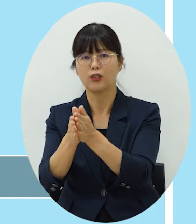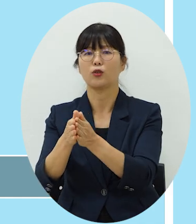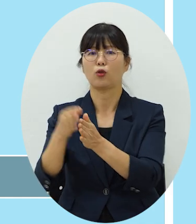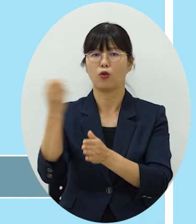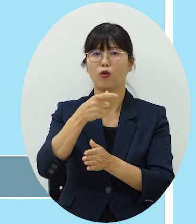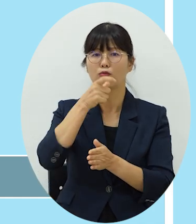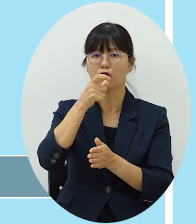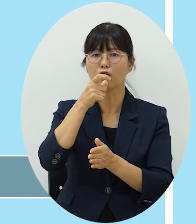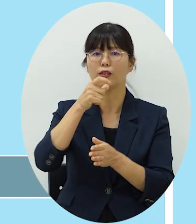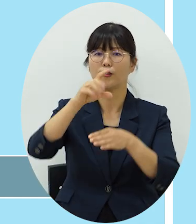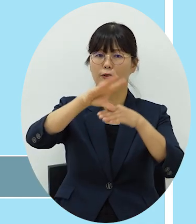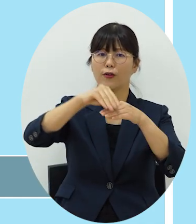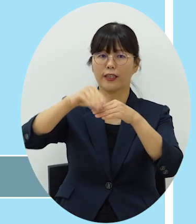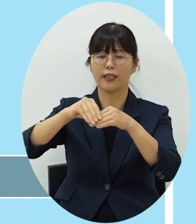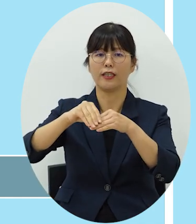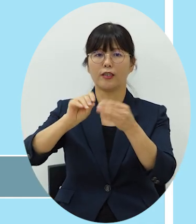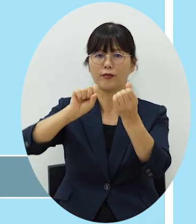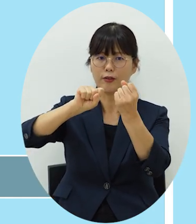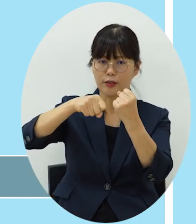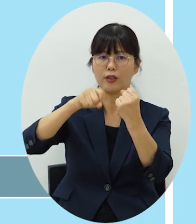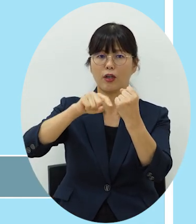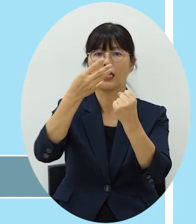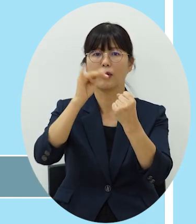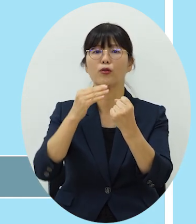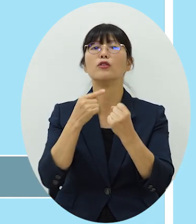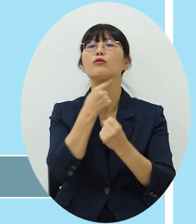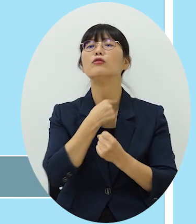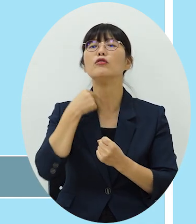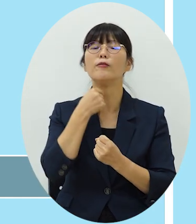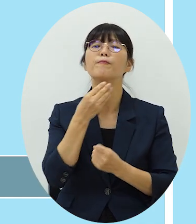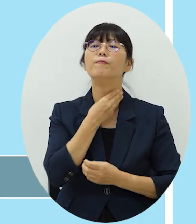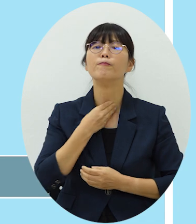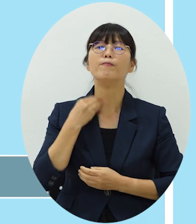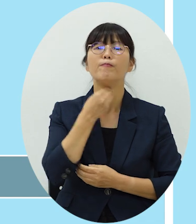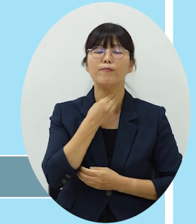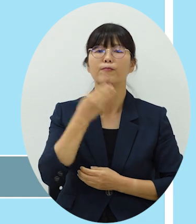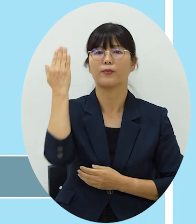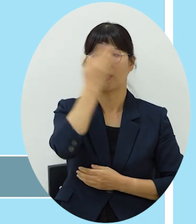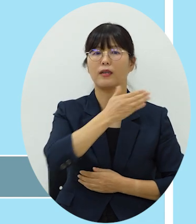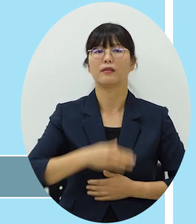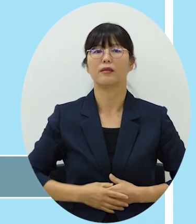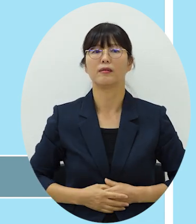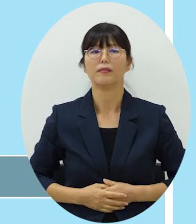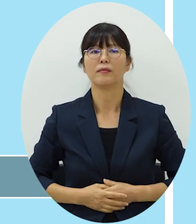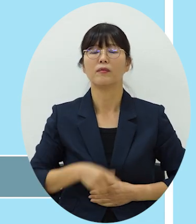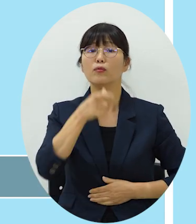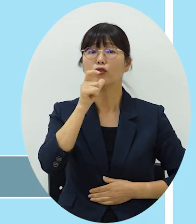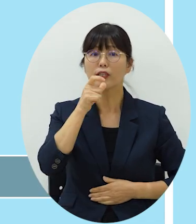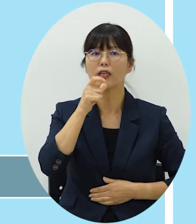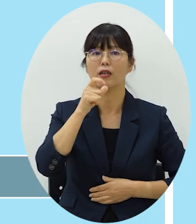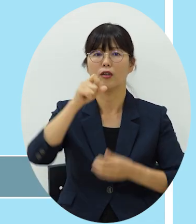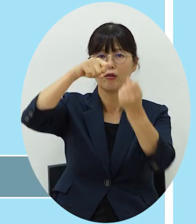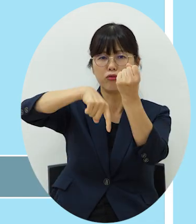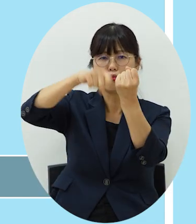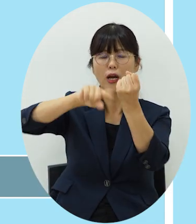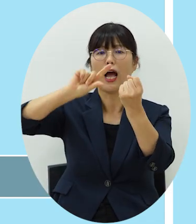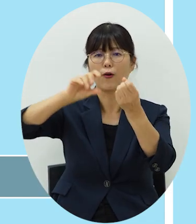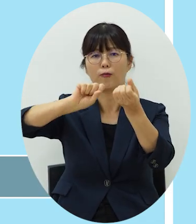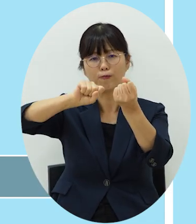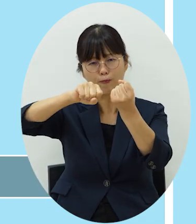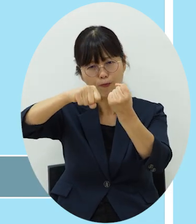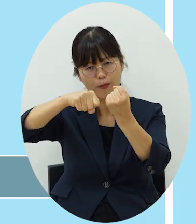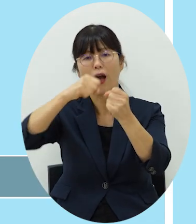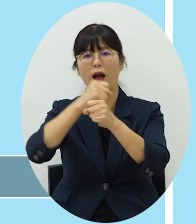씻고 생리식염수를 적신 멸균 거즈로 T튜브 구멍 주변 피부를 소독해줍니다. 생리식염수는 줄줄 흐르지